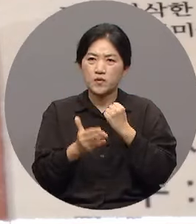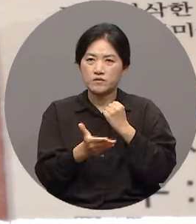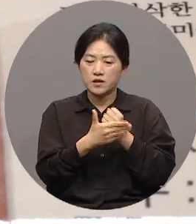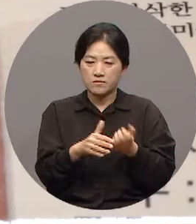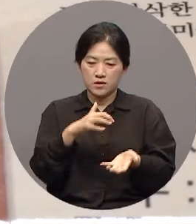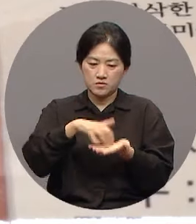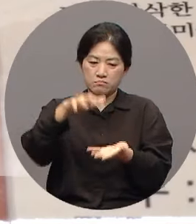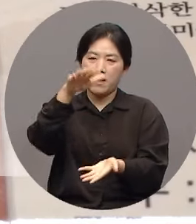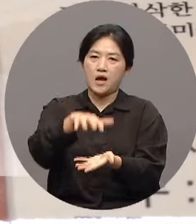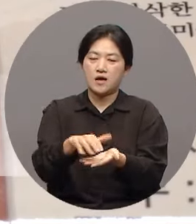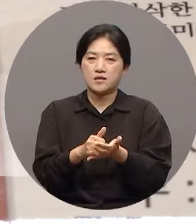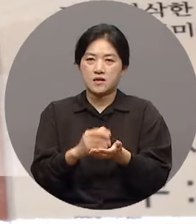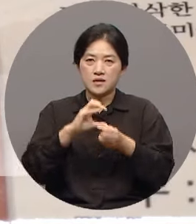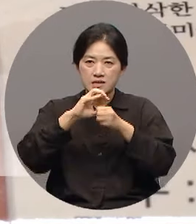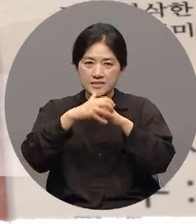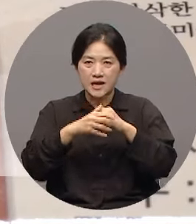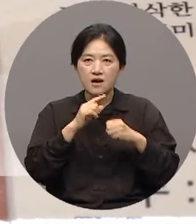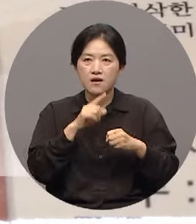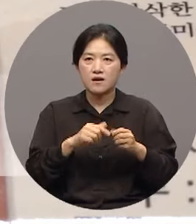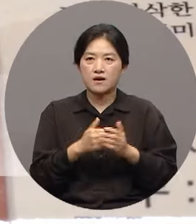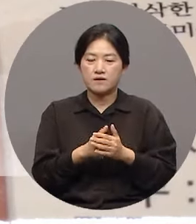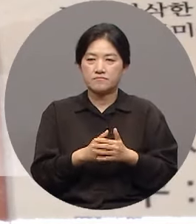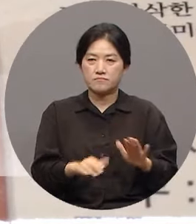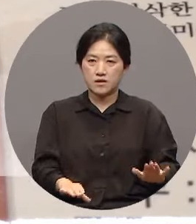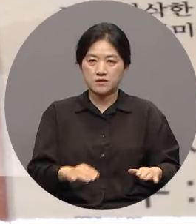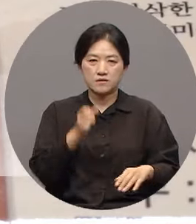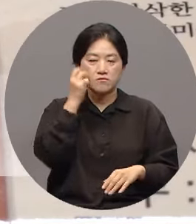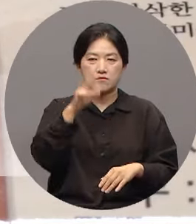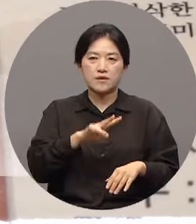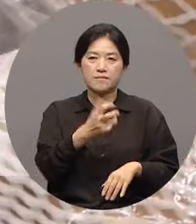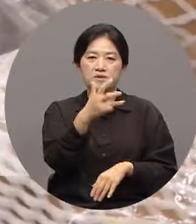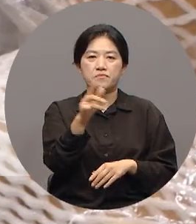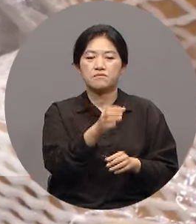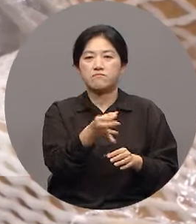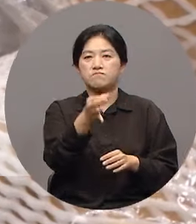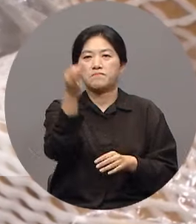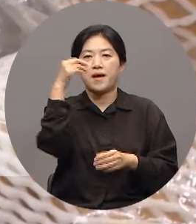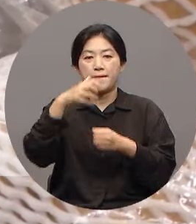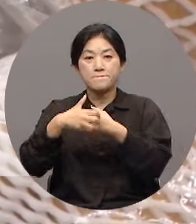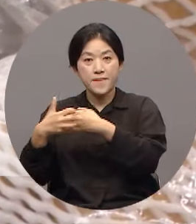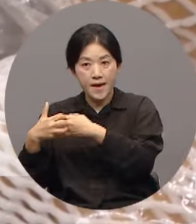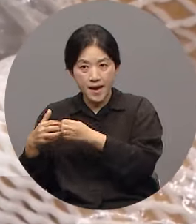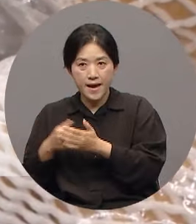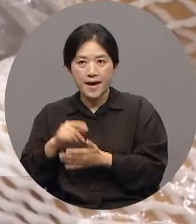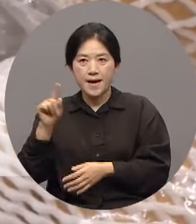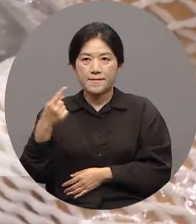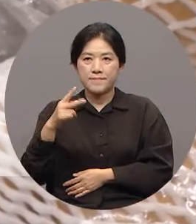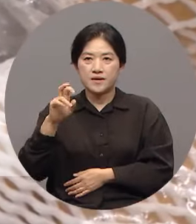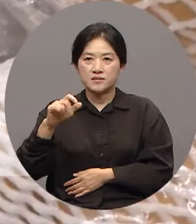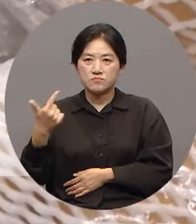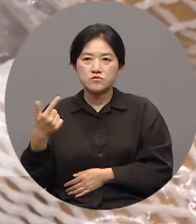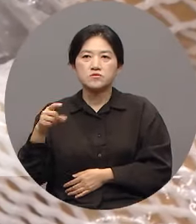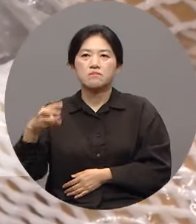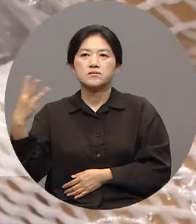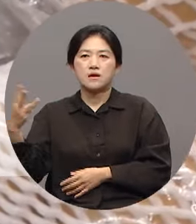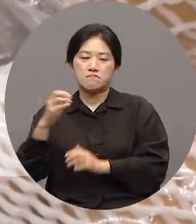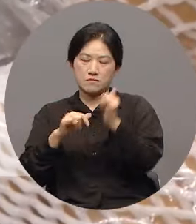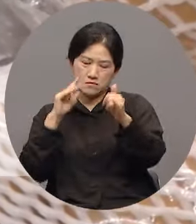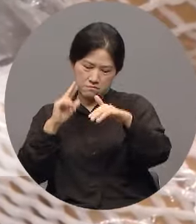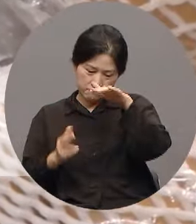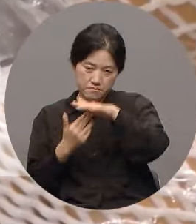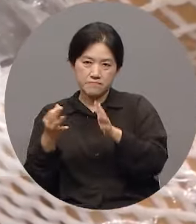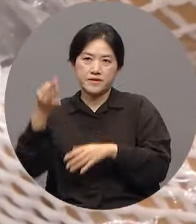이어지면서 사과값은 석 달째 80%대 상승률을 보였고 배가격 상승률은 126.3%로 역대